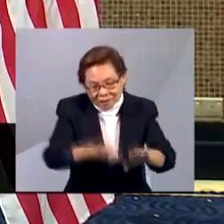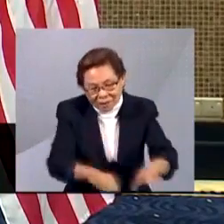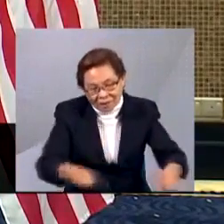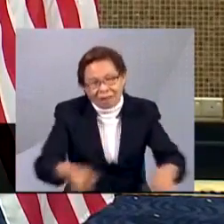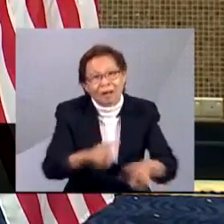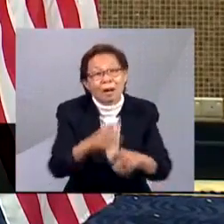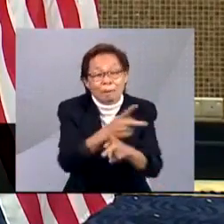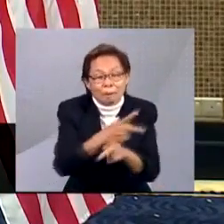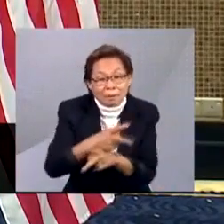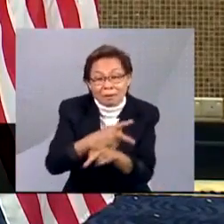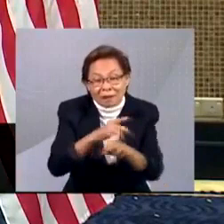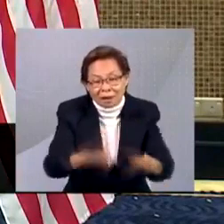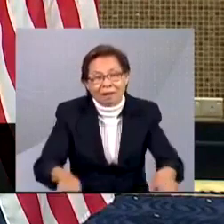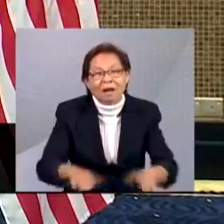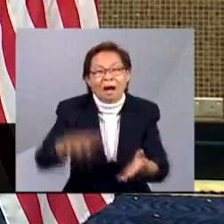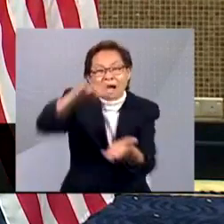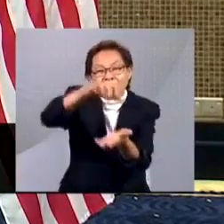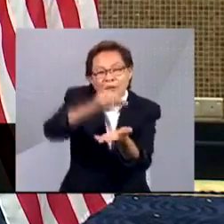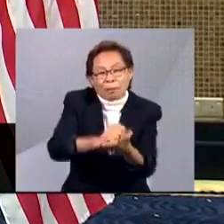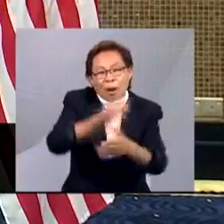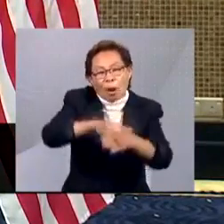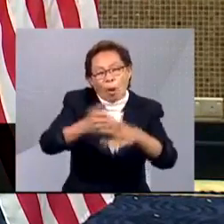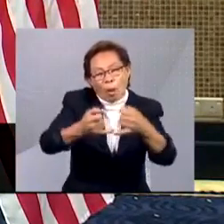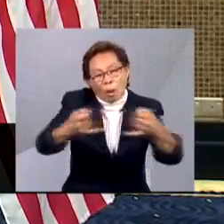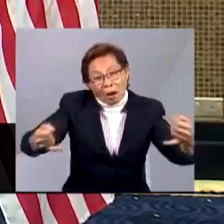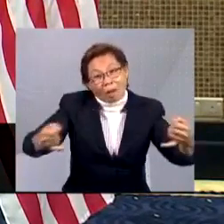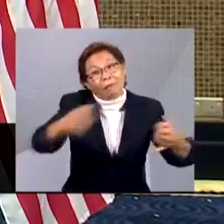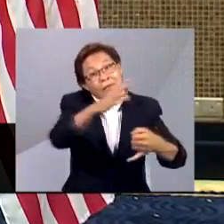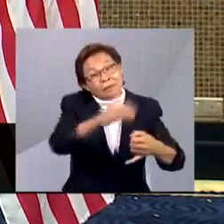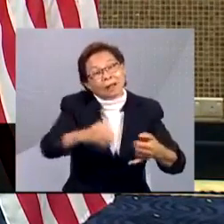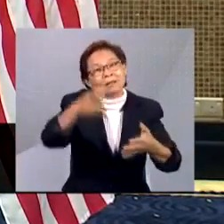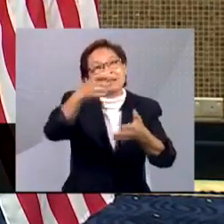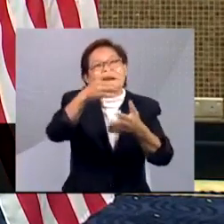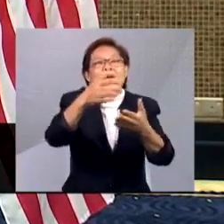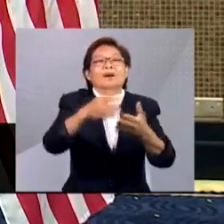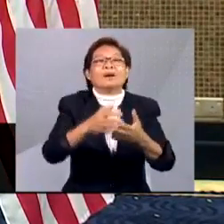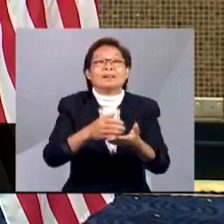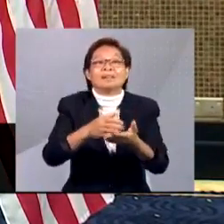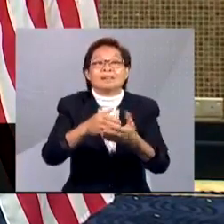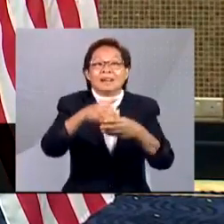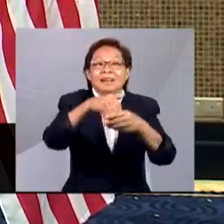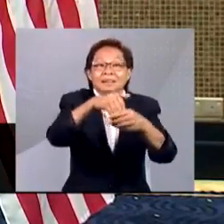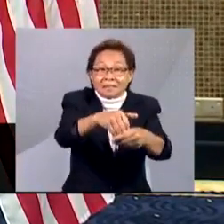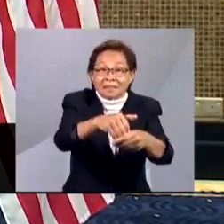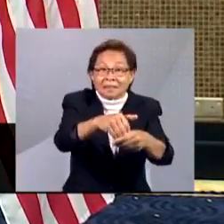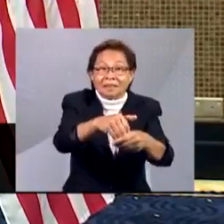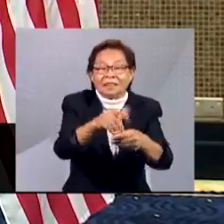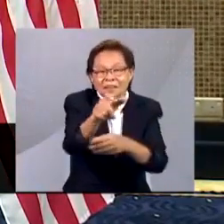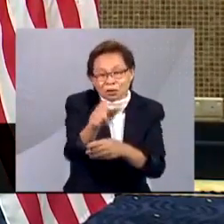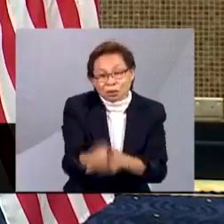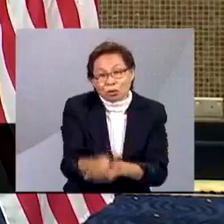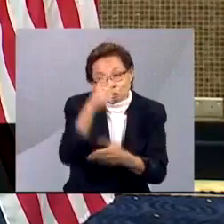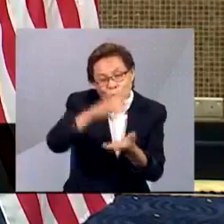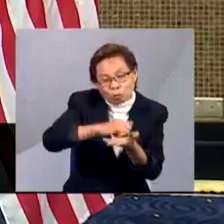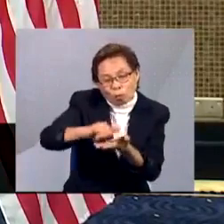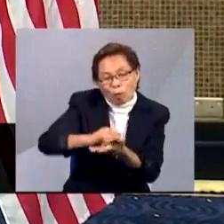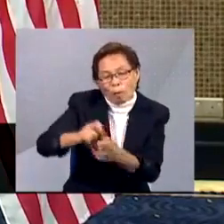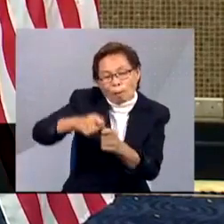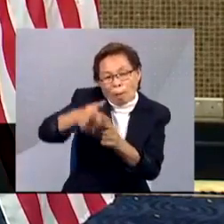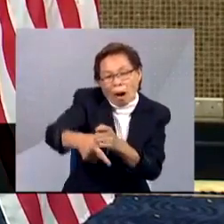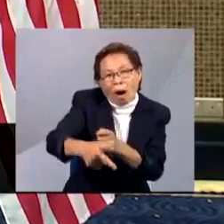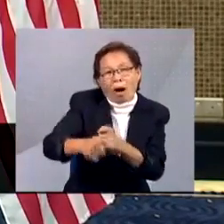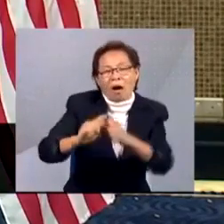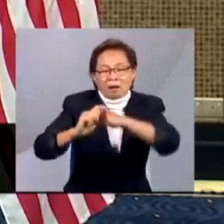yang ditempah dalam talian dan juga insentif cukai pendapatan individu untuk yuran yang dibayar